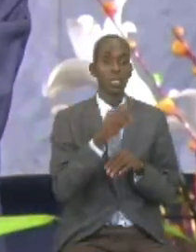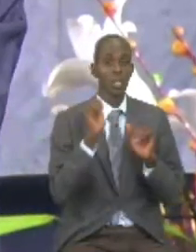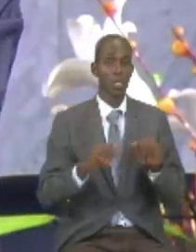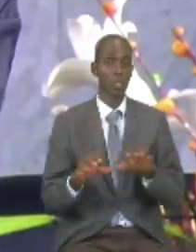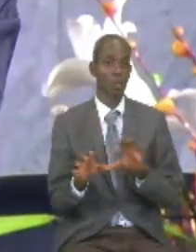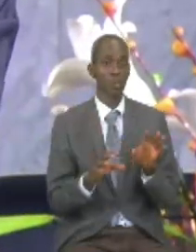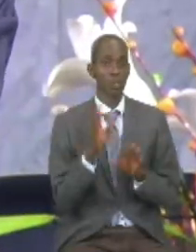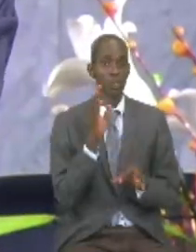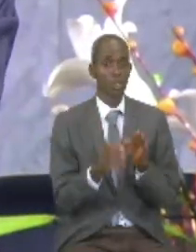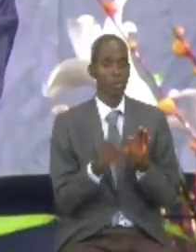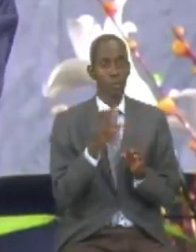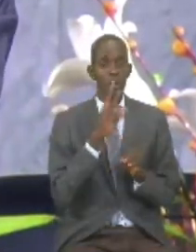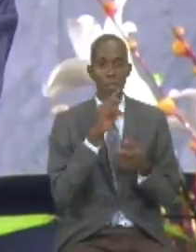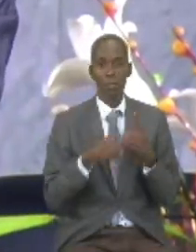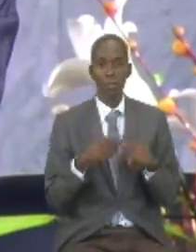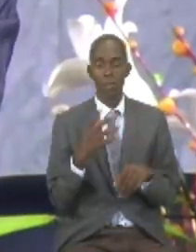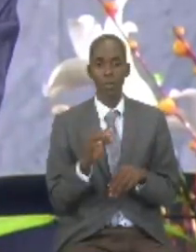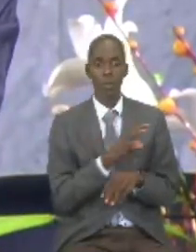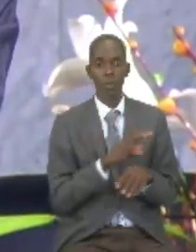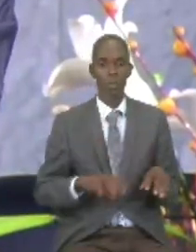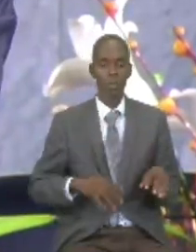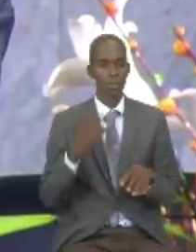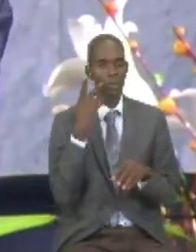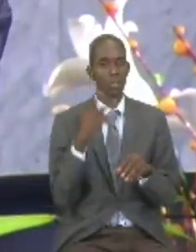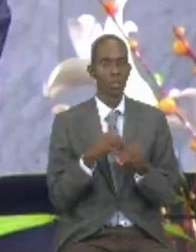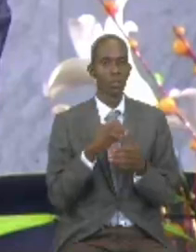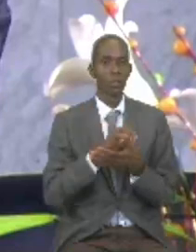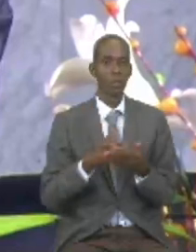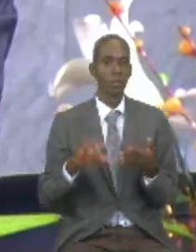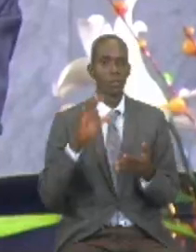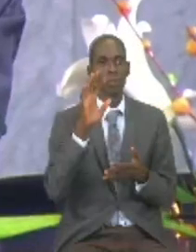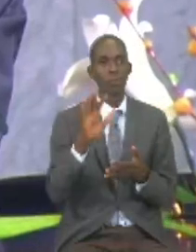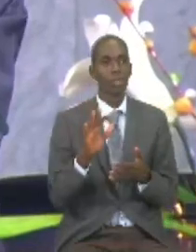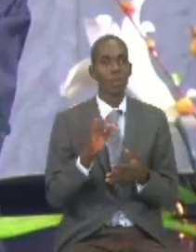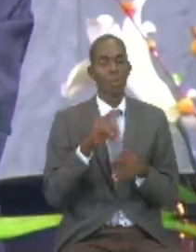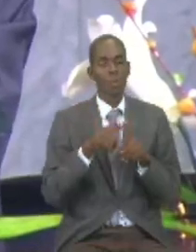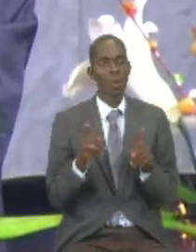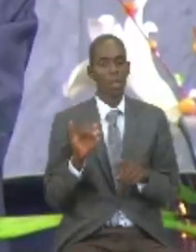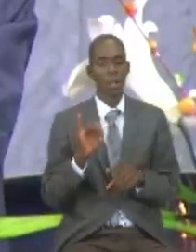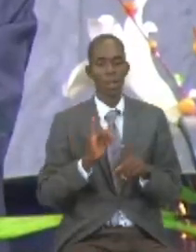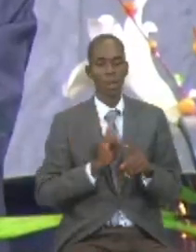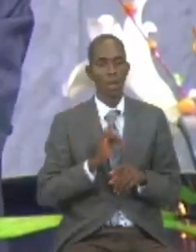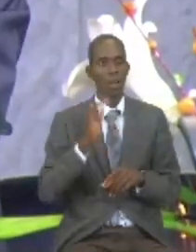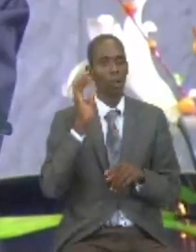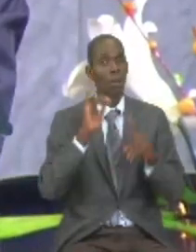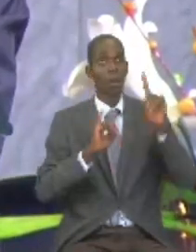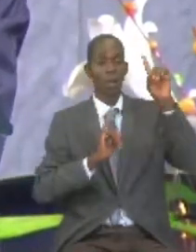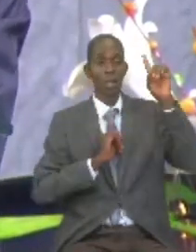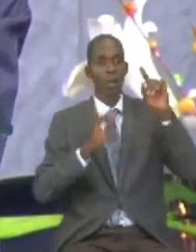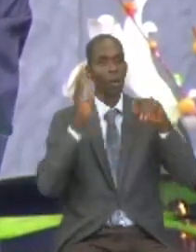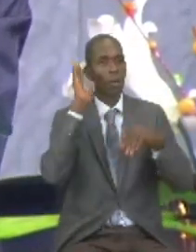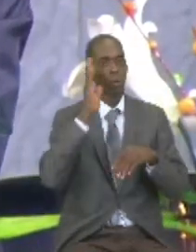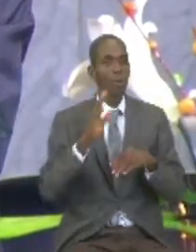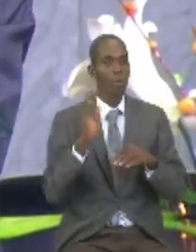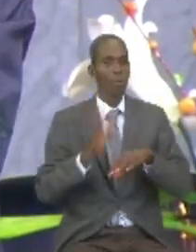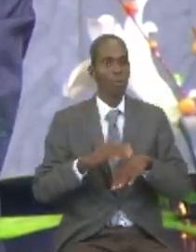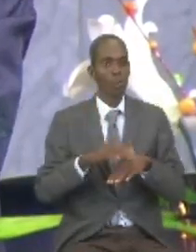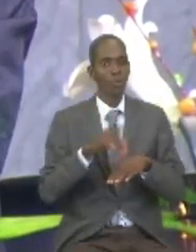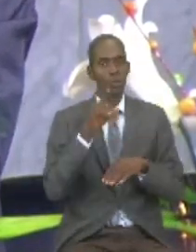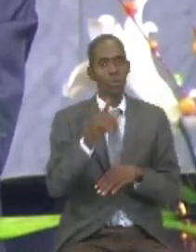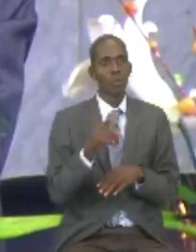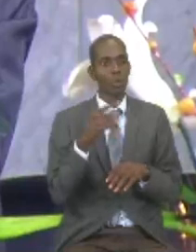parle à ses amis, si tu es ami de Jésus, voilà le verset 5. Je vous montrerai qui vous devez craindre. Craignez